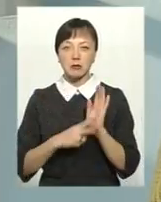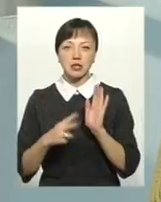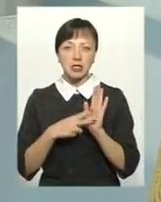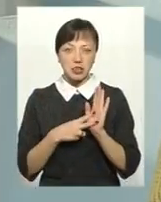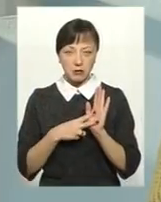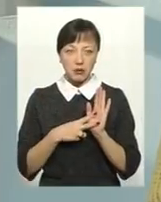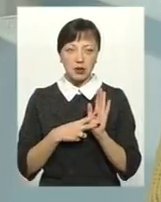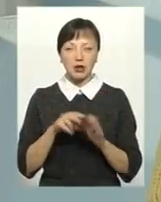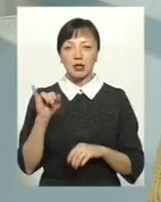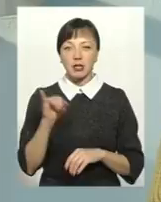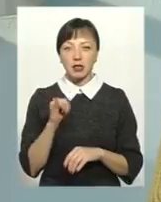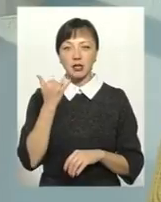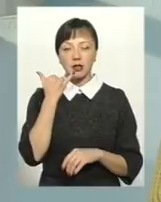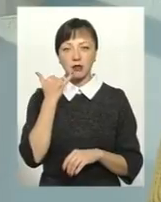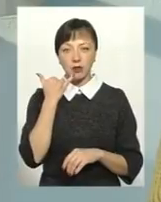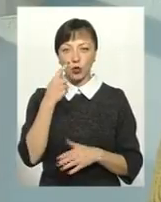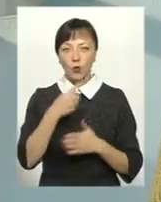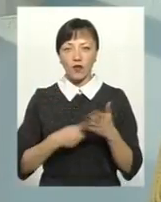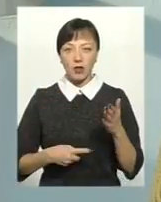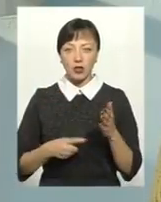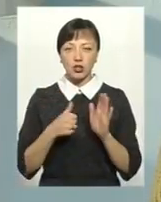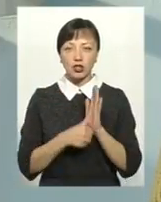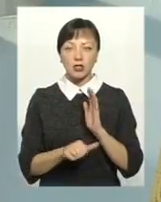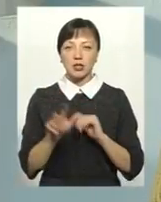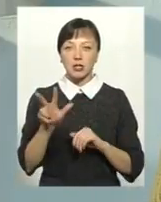70-33-77. І телефон довіри